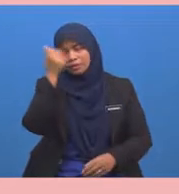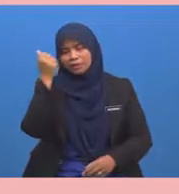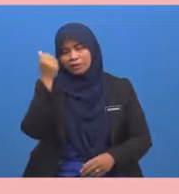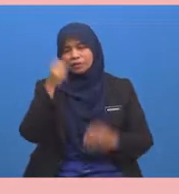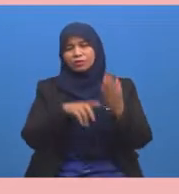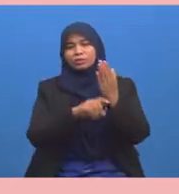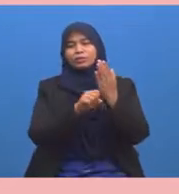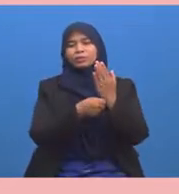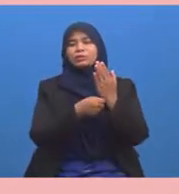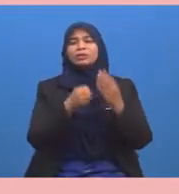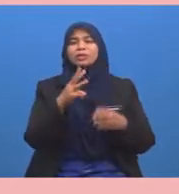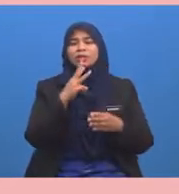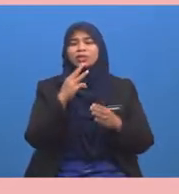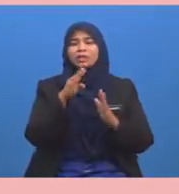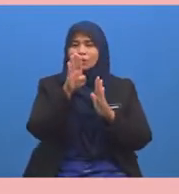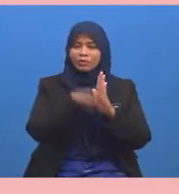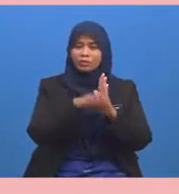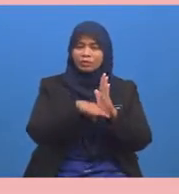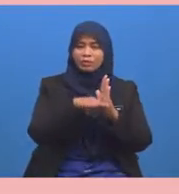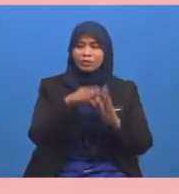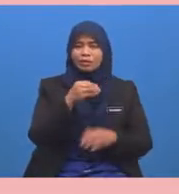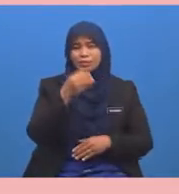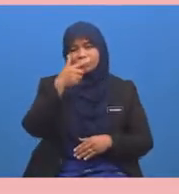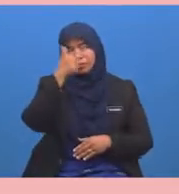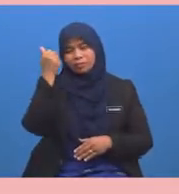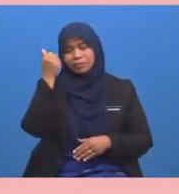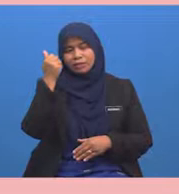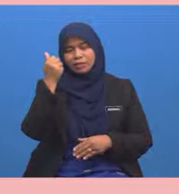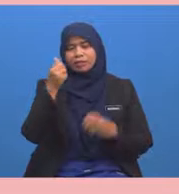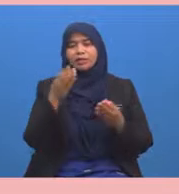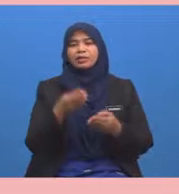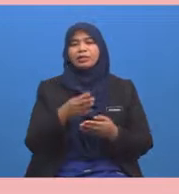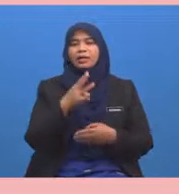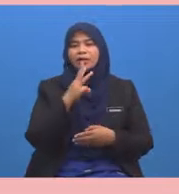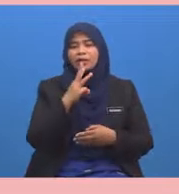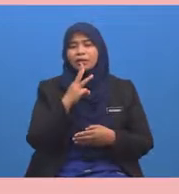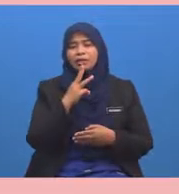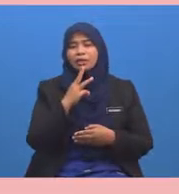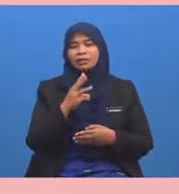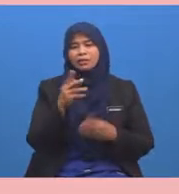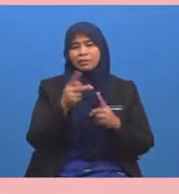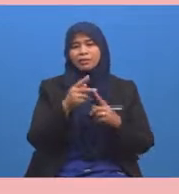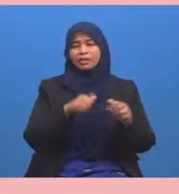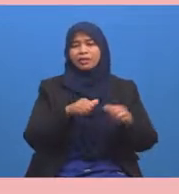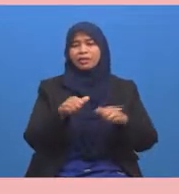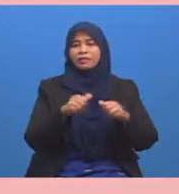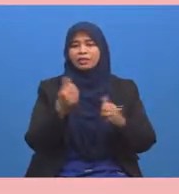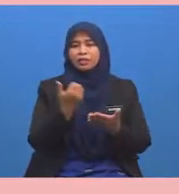merosot dan akan menyebabkan bekalan air kepada aktiviti ekonomi akan berkurangan.